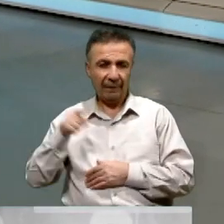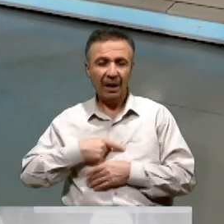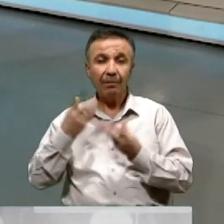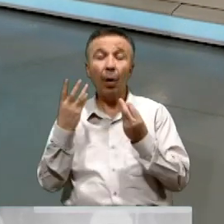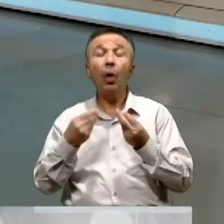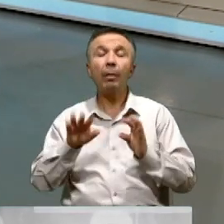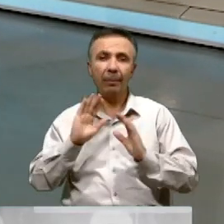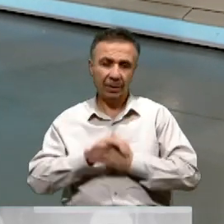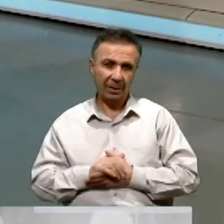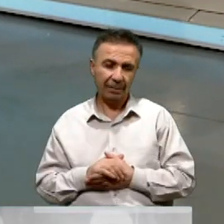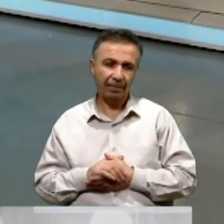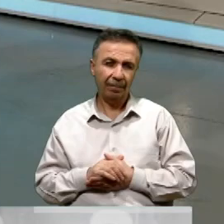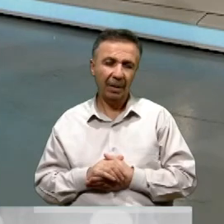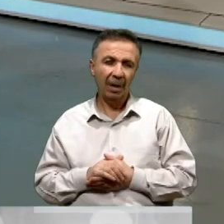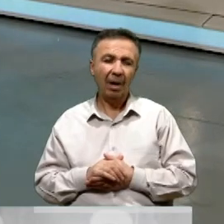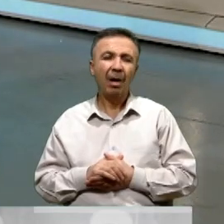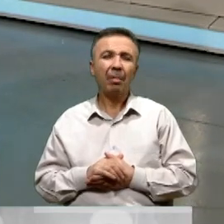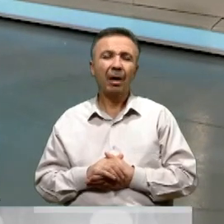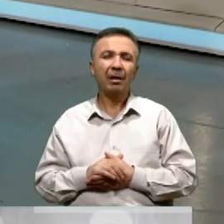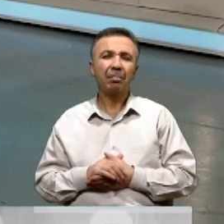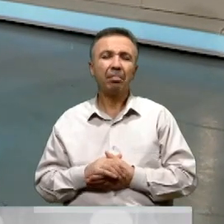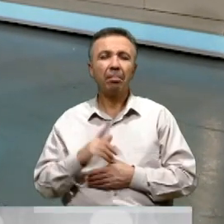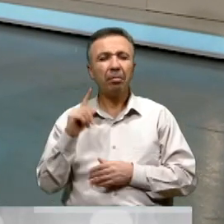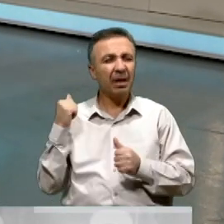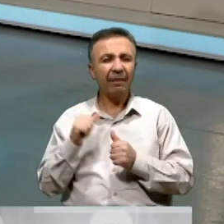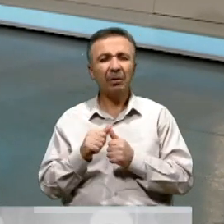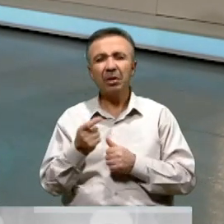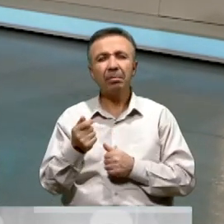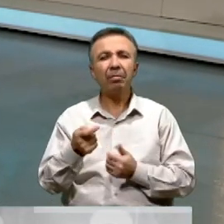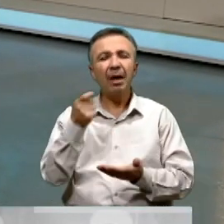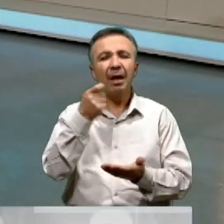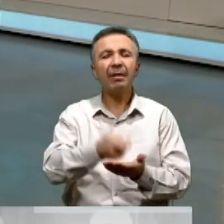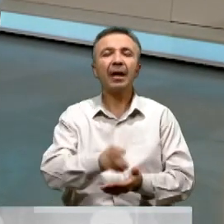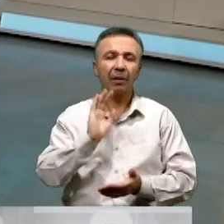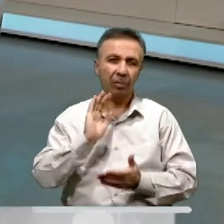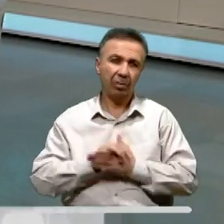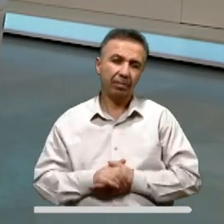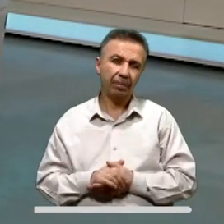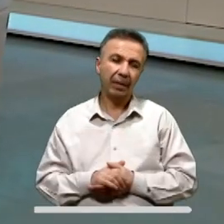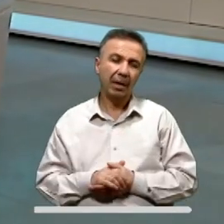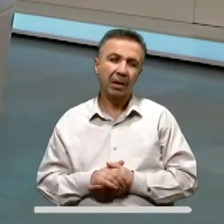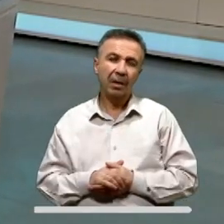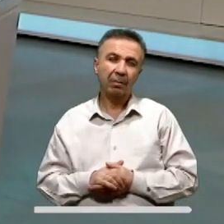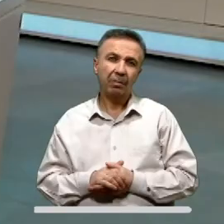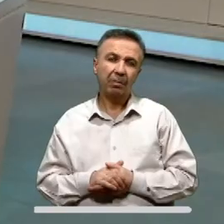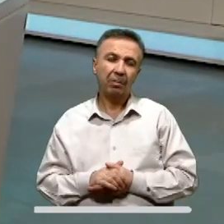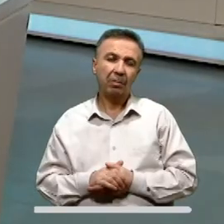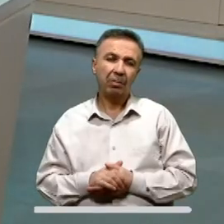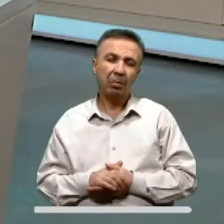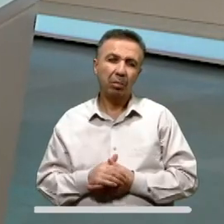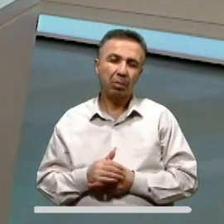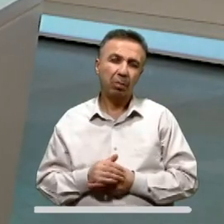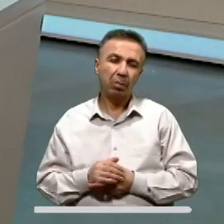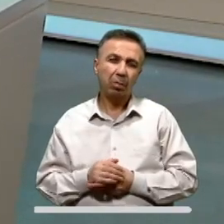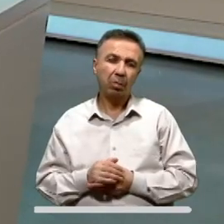olmamıştır. Bırakın 71'i bir defa bile vermek gerekmez. Acaba burada 71'den kasıt hani şöyle bir şey midir